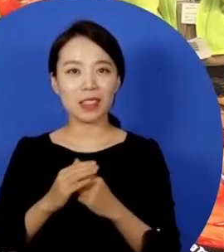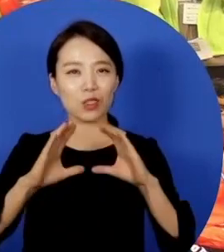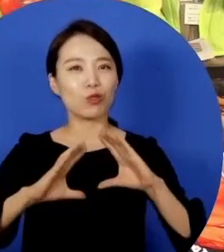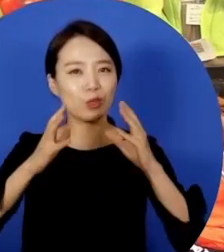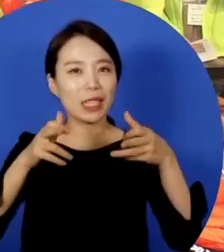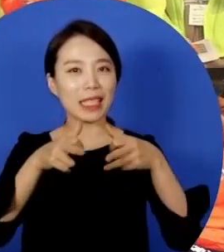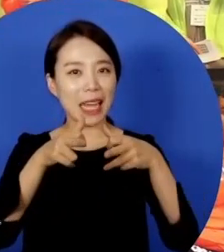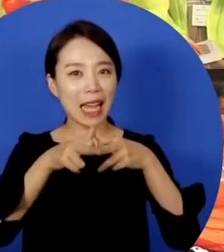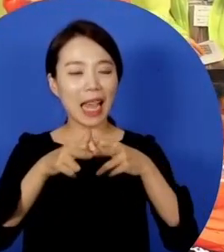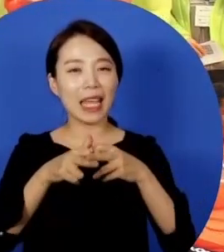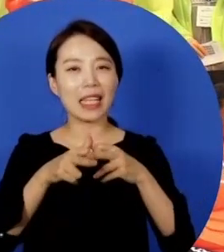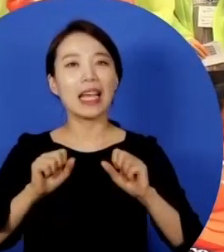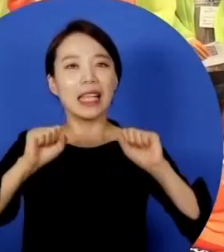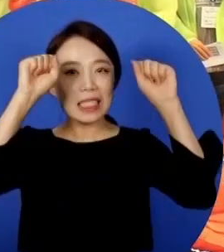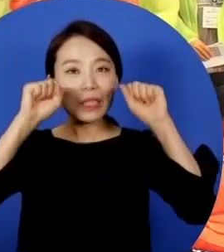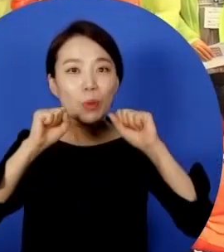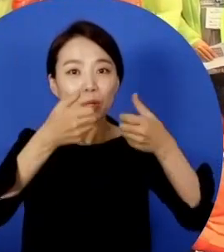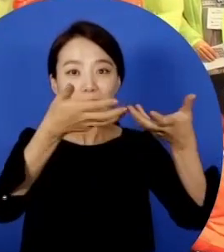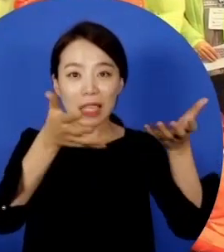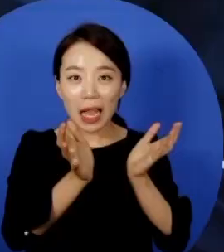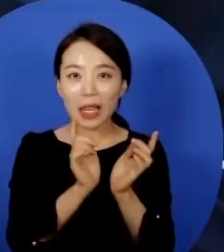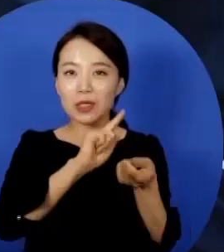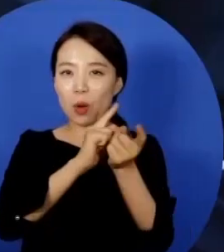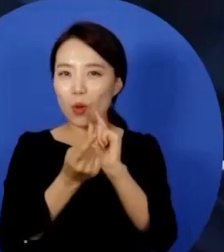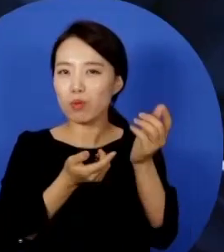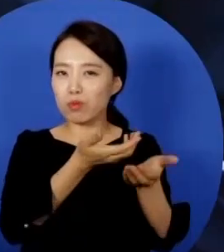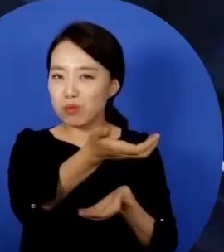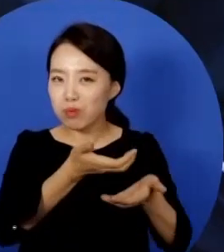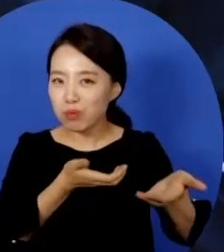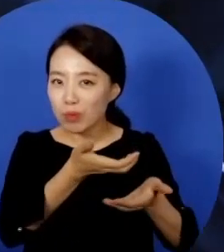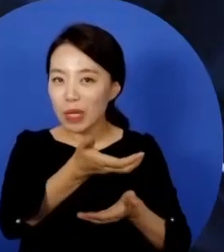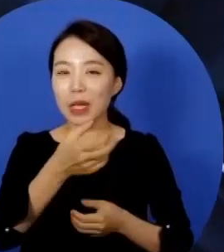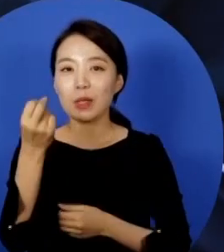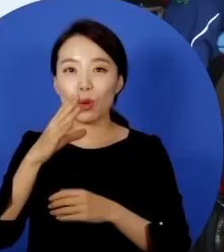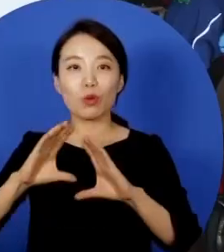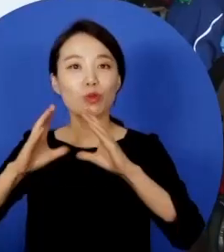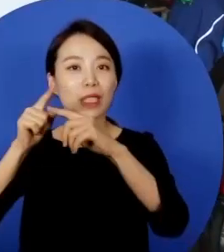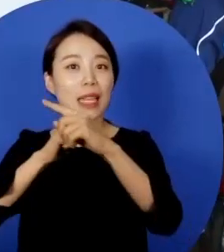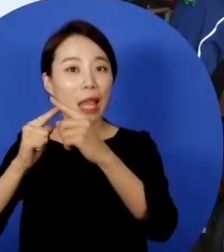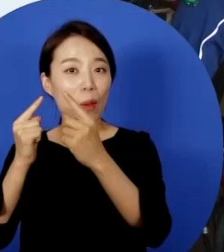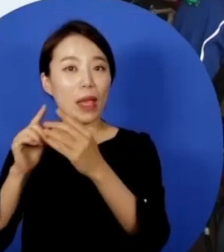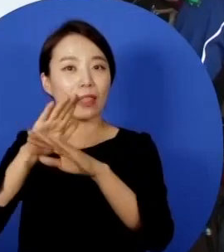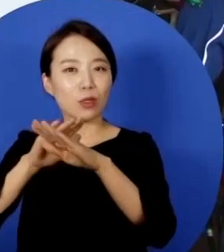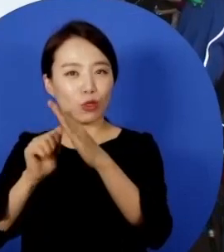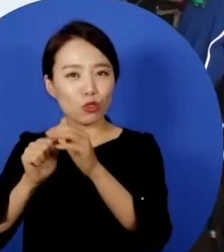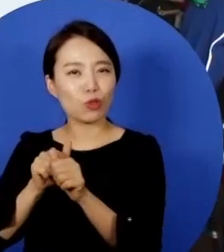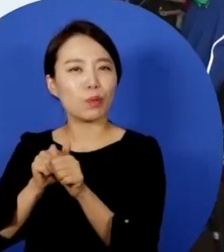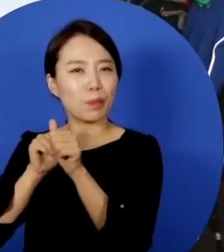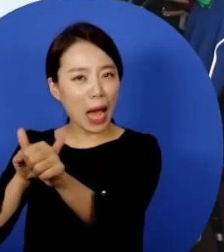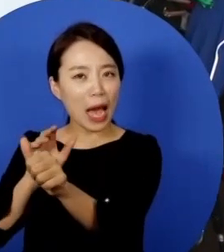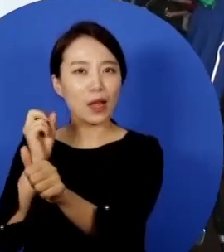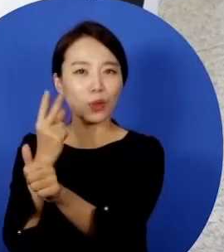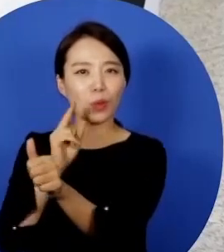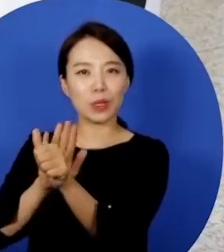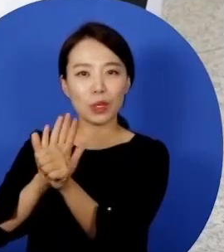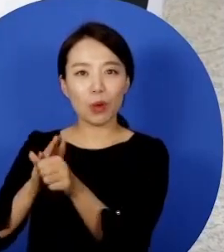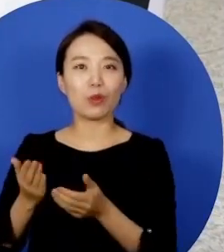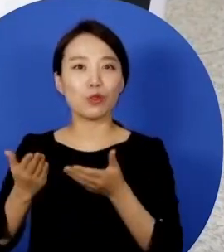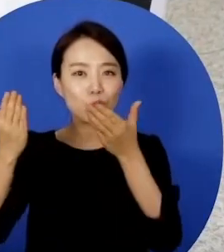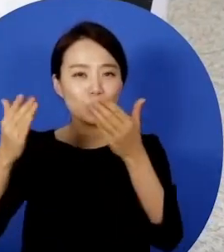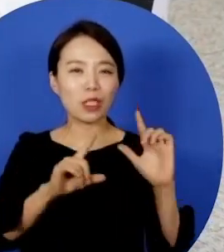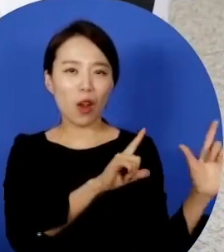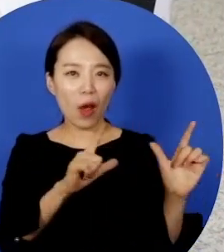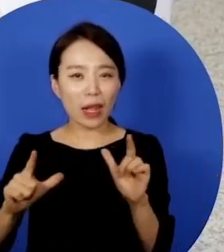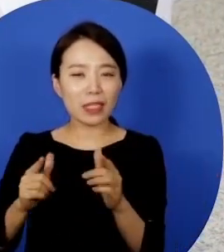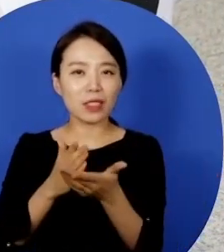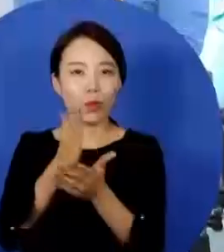우리는 국제장애인 스포츠 기구와의 외교 역량을 강화하고 국제대회 선수단 파견과 지원을 아우르는